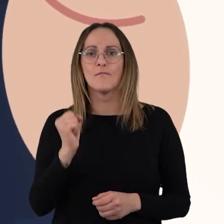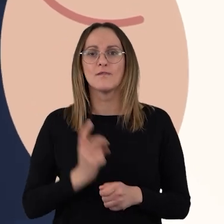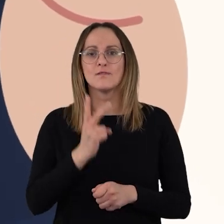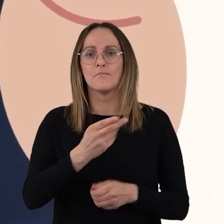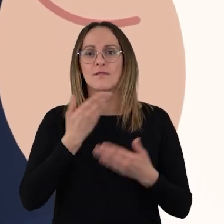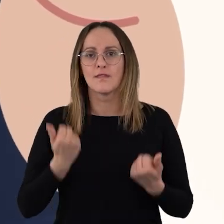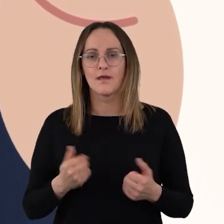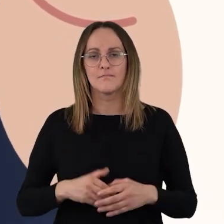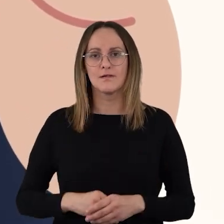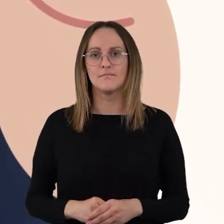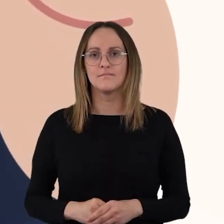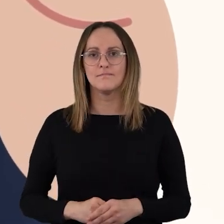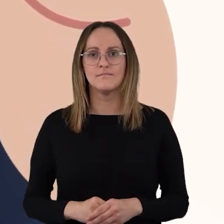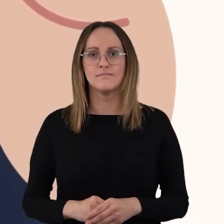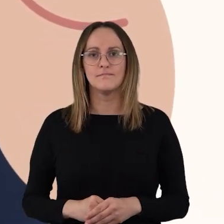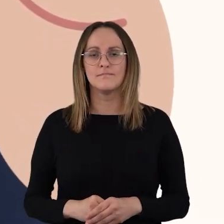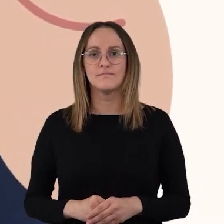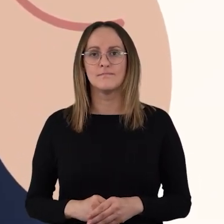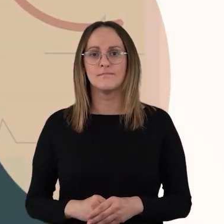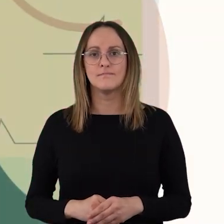Abonent czasowo niedostępny.